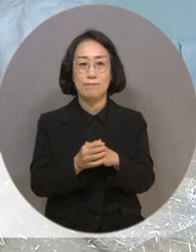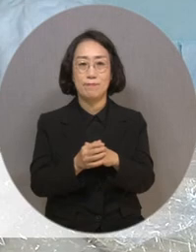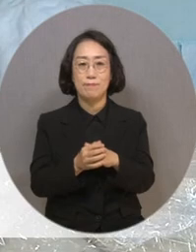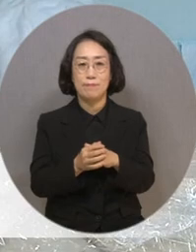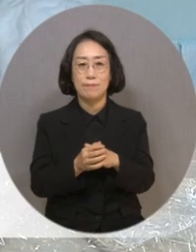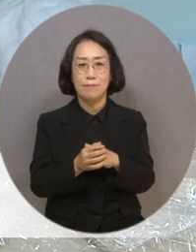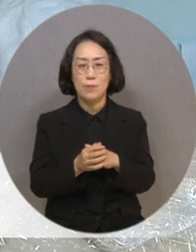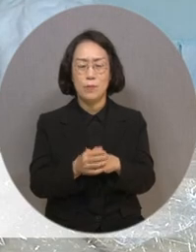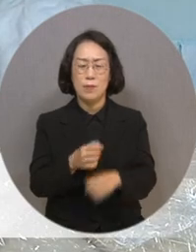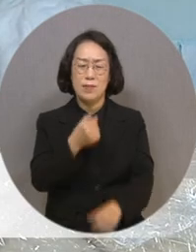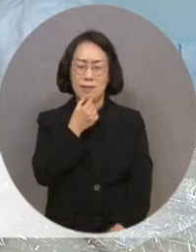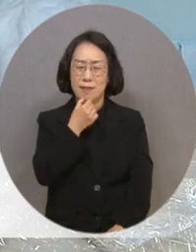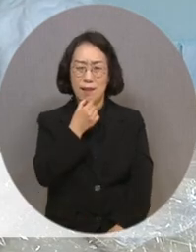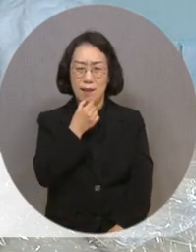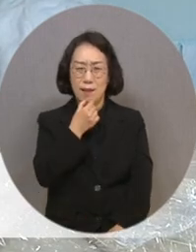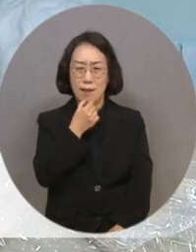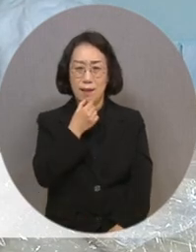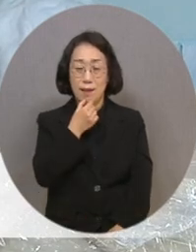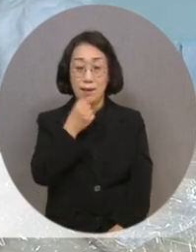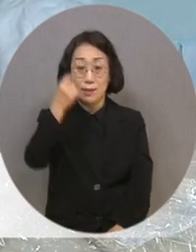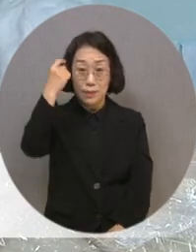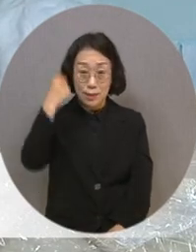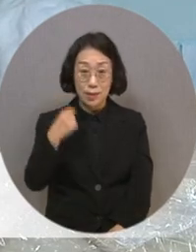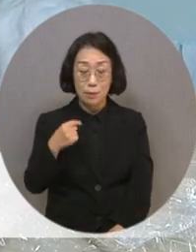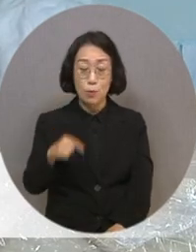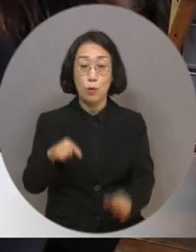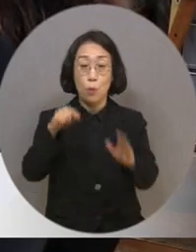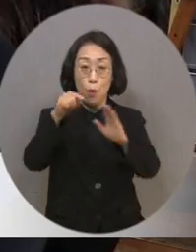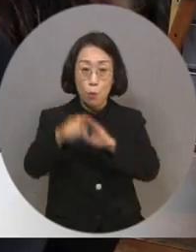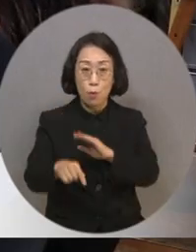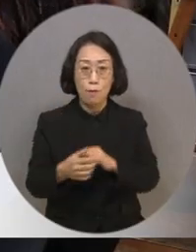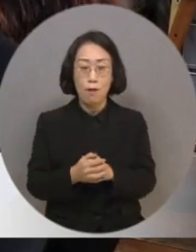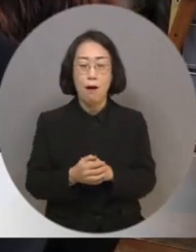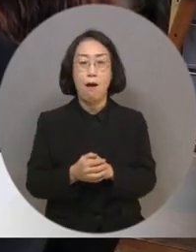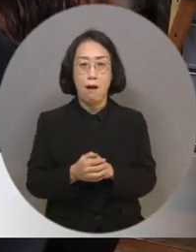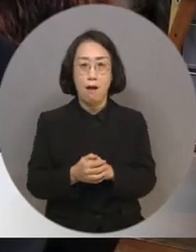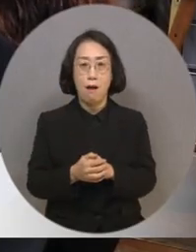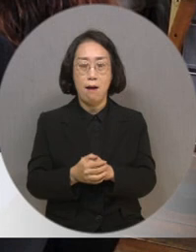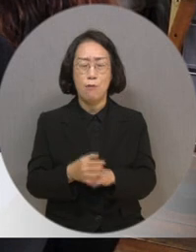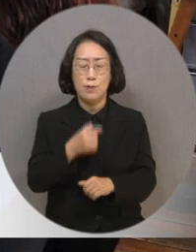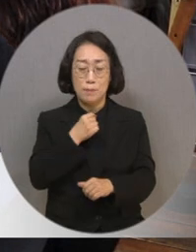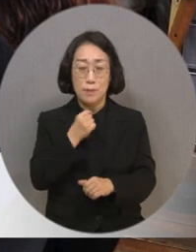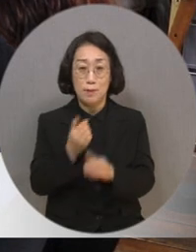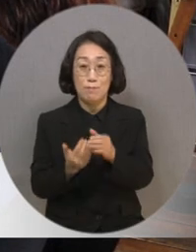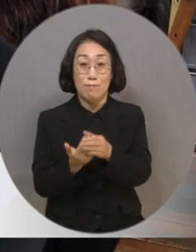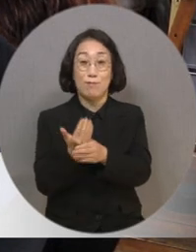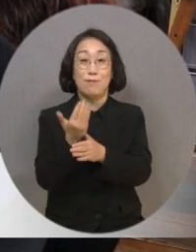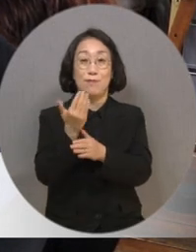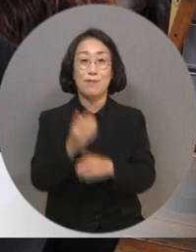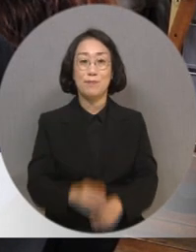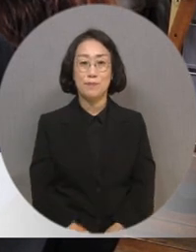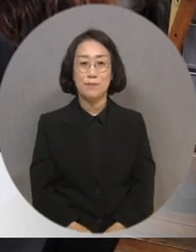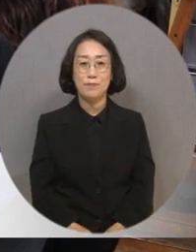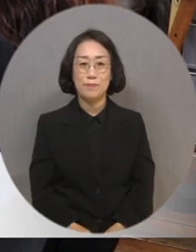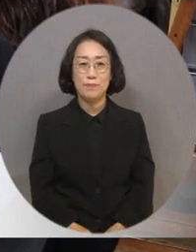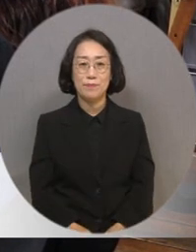좀 하기 싫다 이런 느낌이 있다가도 이렇게 화실에 오면 갑자기 확 그런 느낌들이 되살아나면서